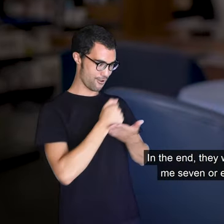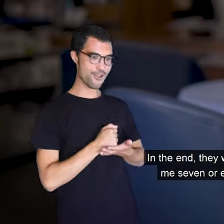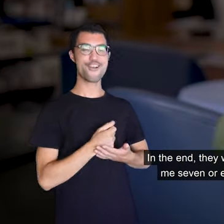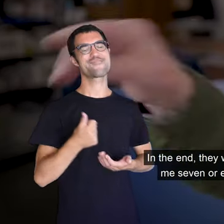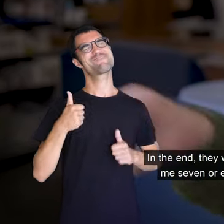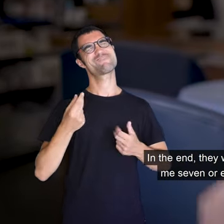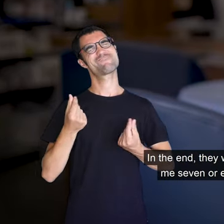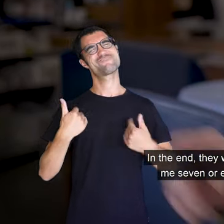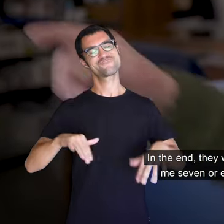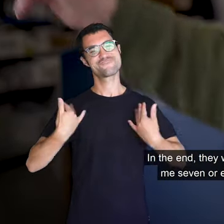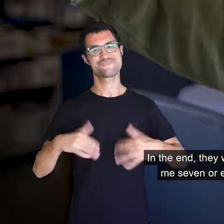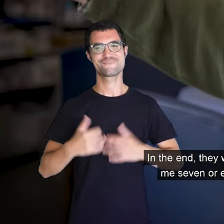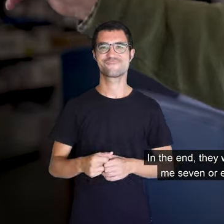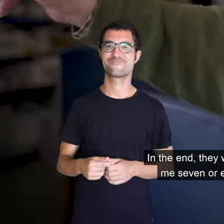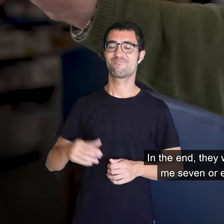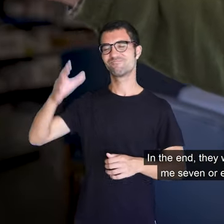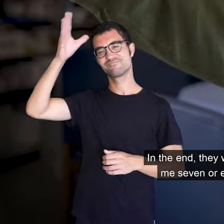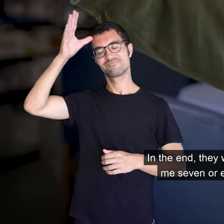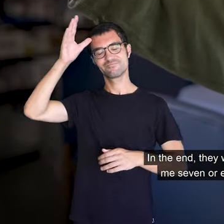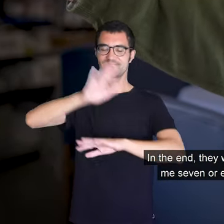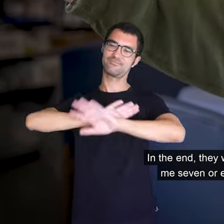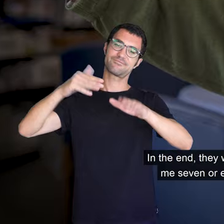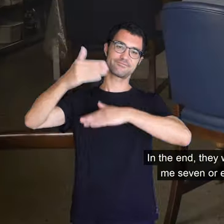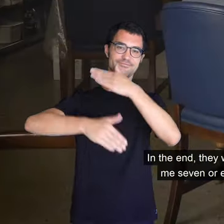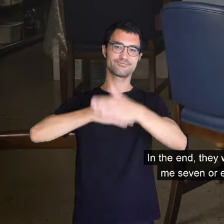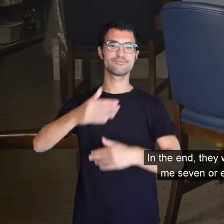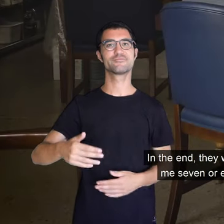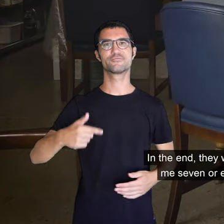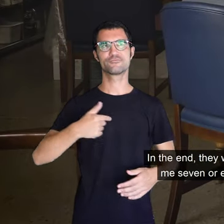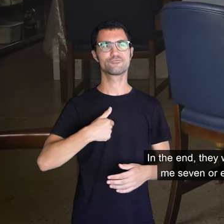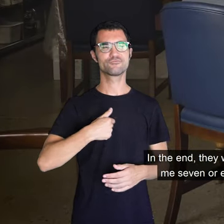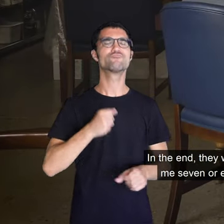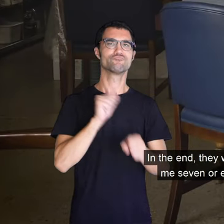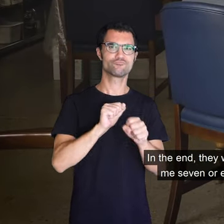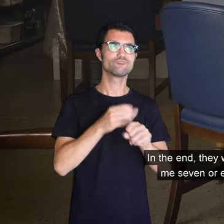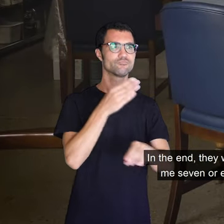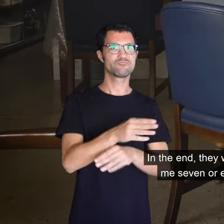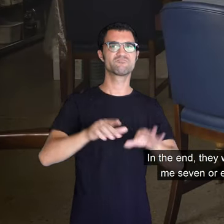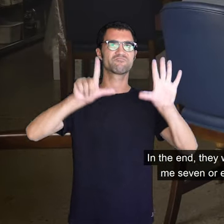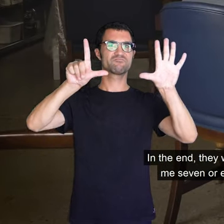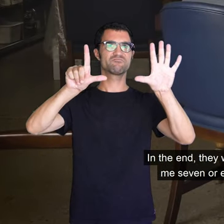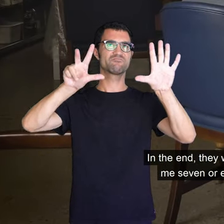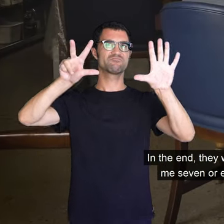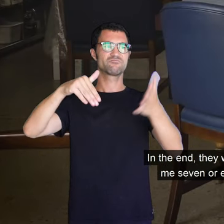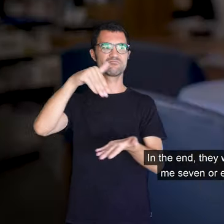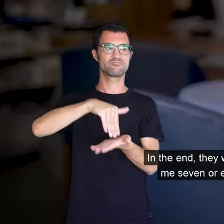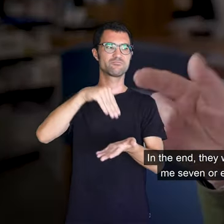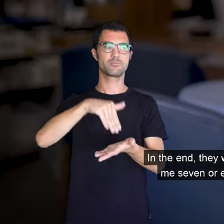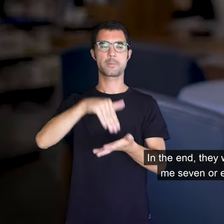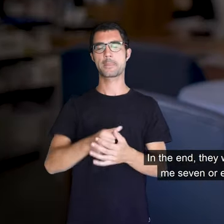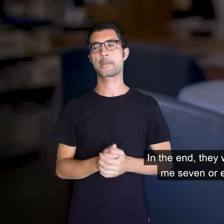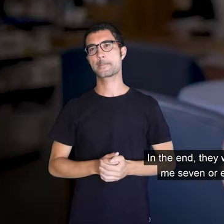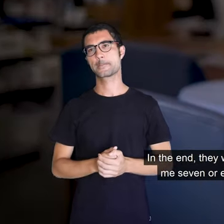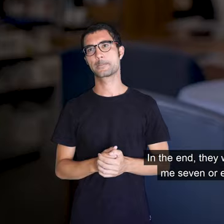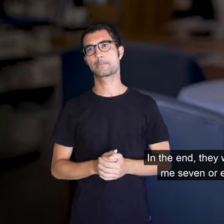decantar. Mon pare ja no era. Venia un, va venir 7 o 8 vegades. Per fet, no, dic, no. Dic, no ho